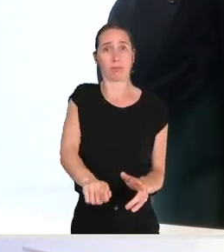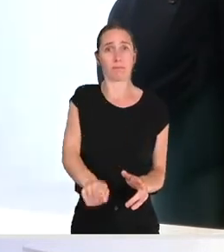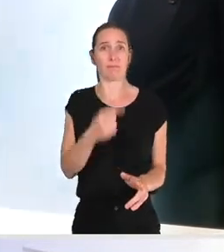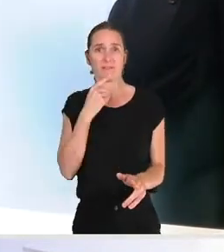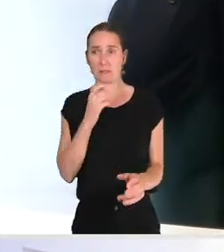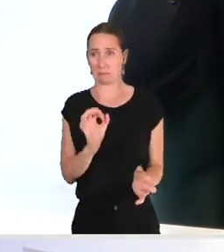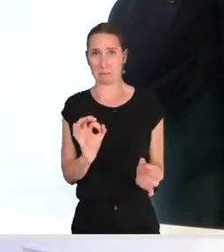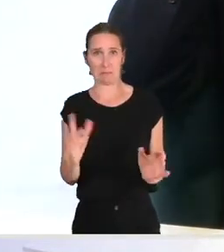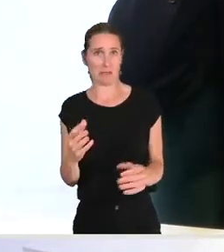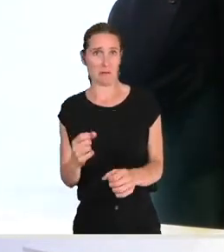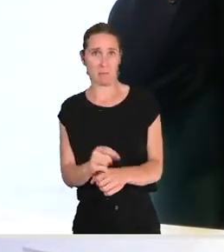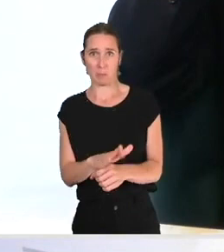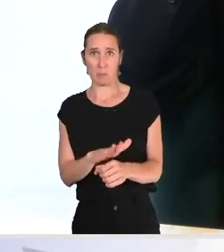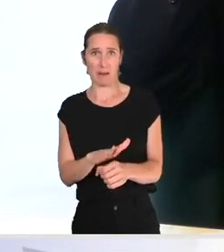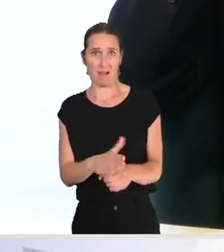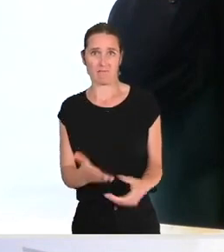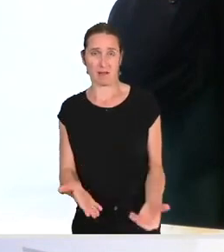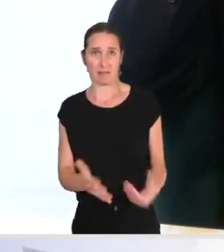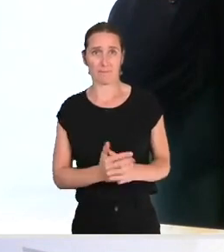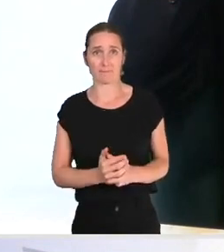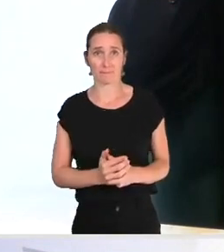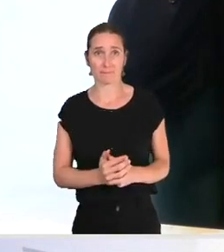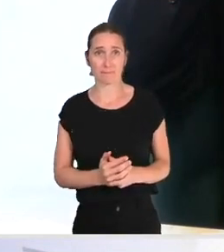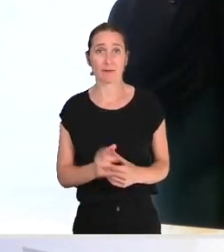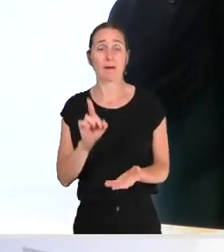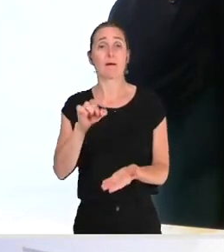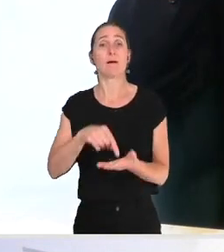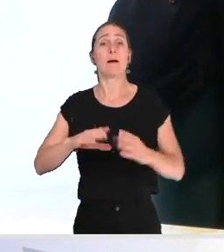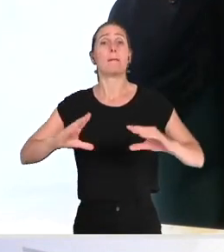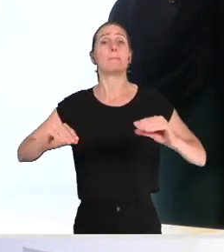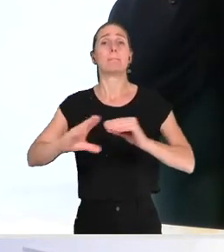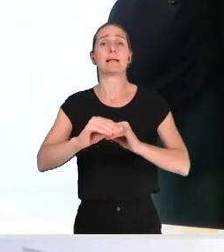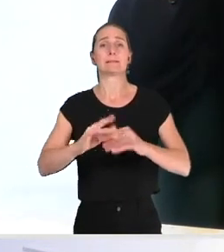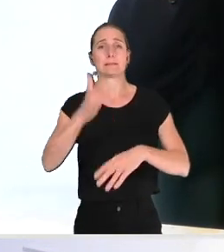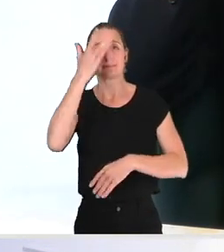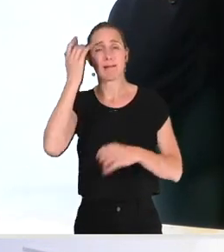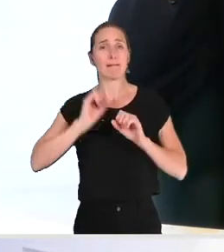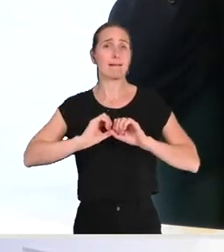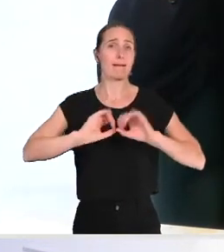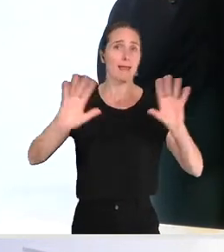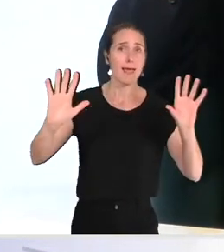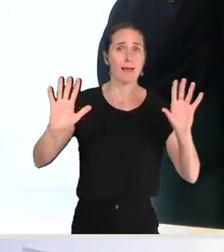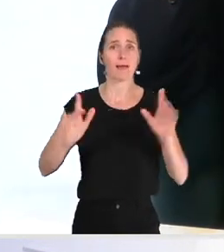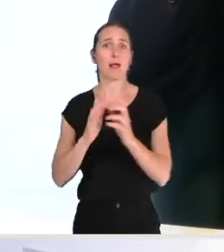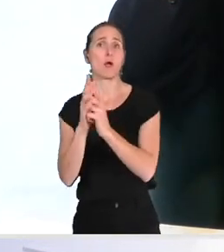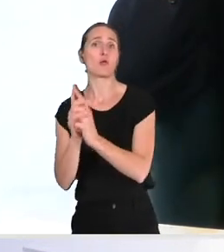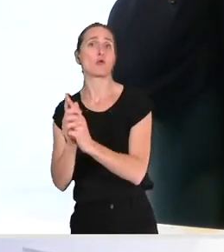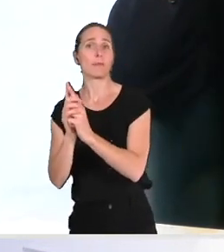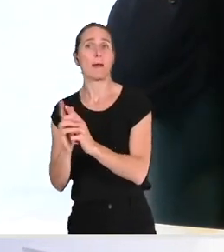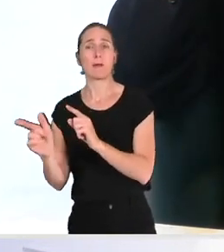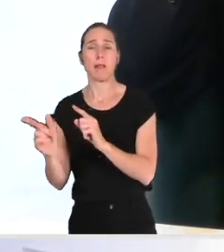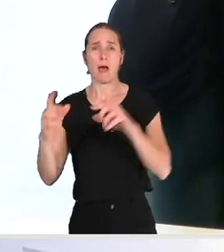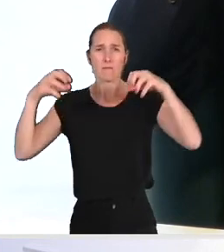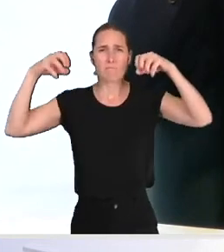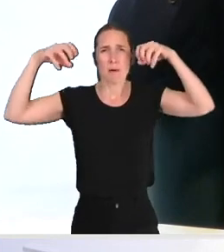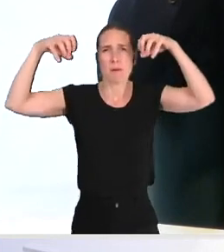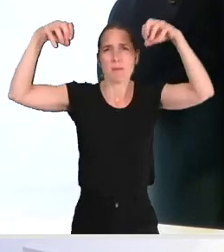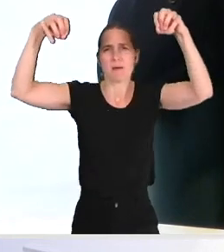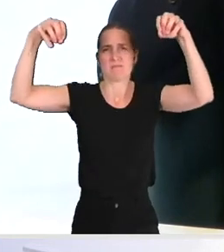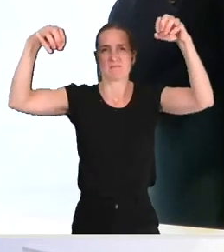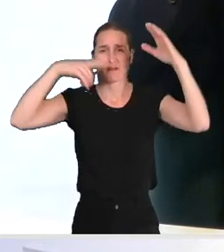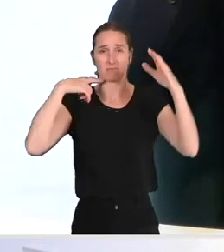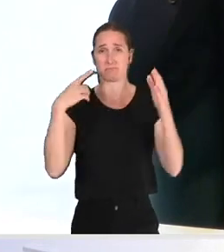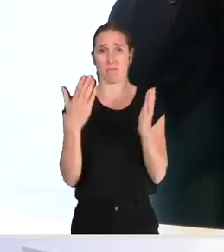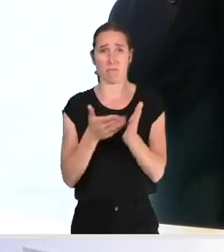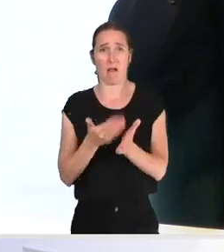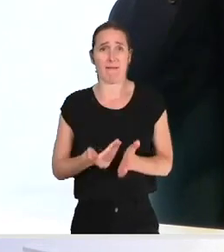magnifiques candélabres de style Art déco, place Sainte-Claire et place Notre-Dame, ils ont été retirés alors qu'ils épousaient parfaitement